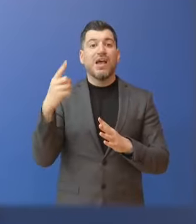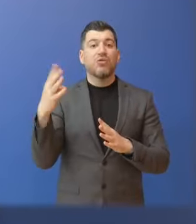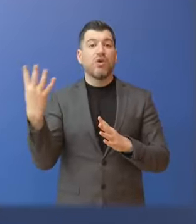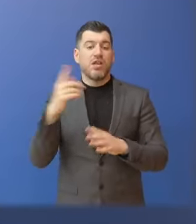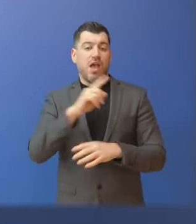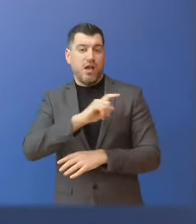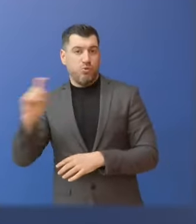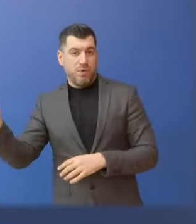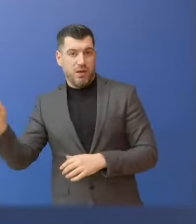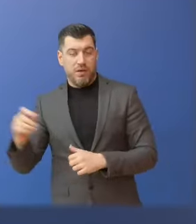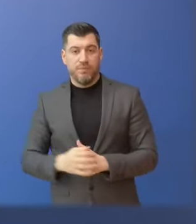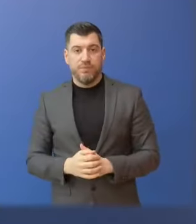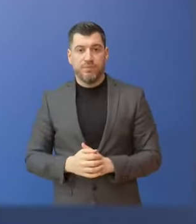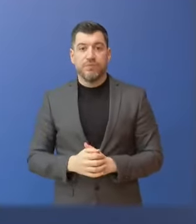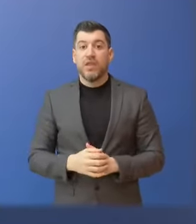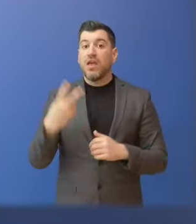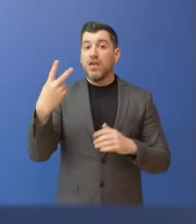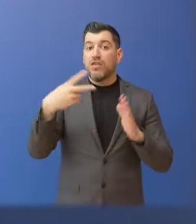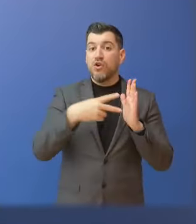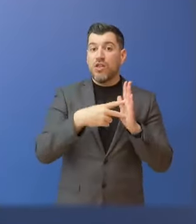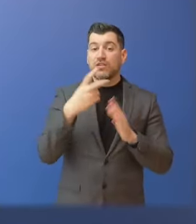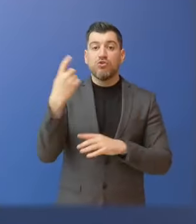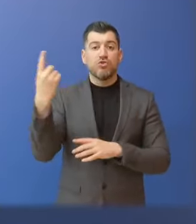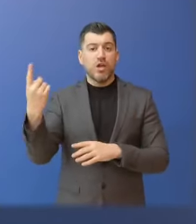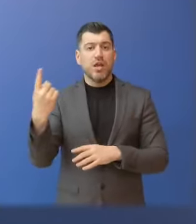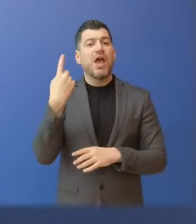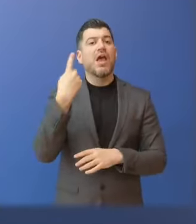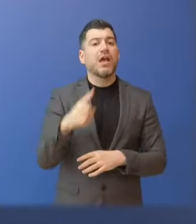109.000 2021